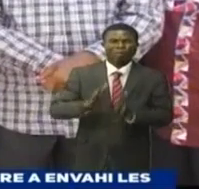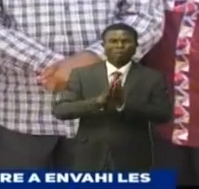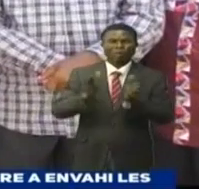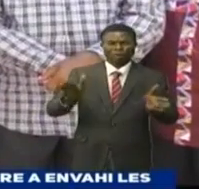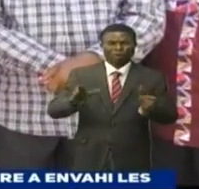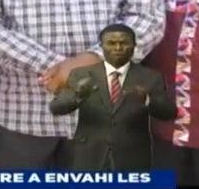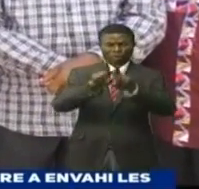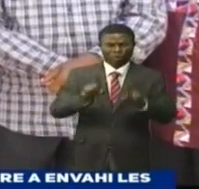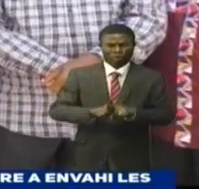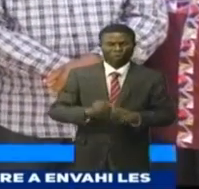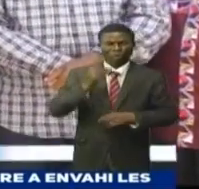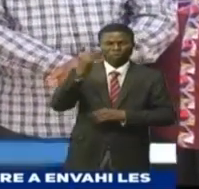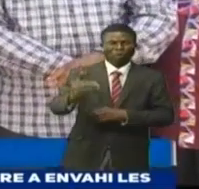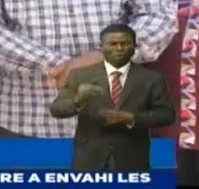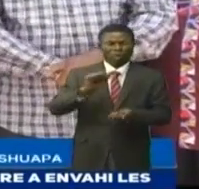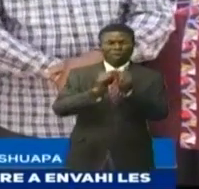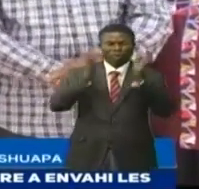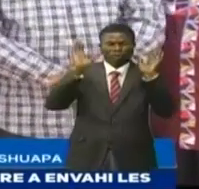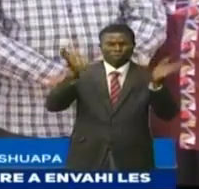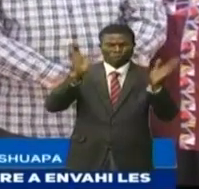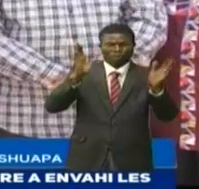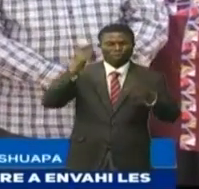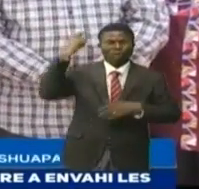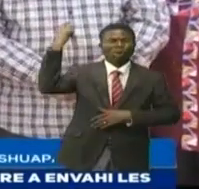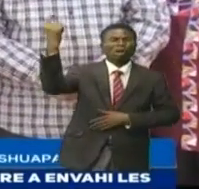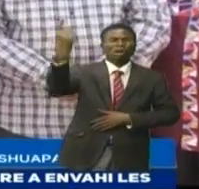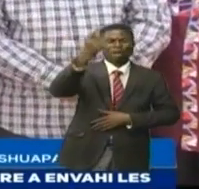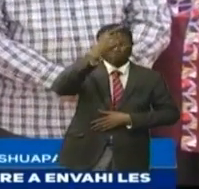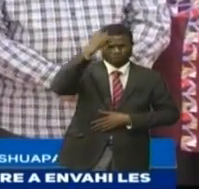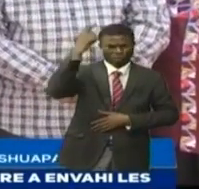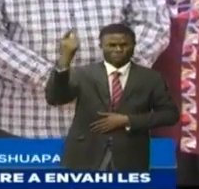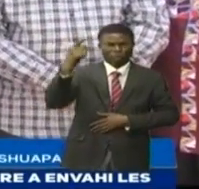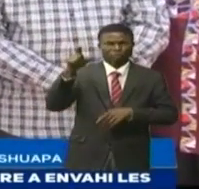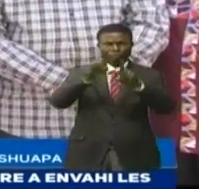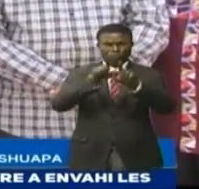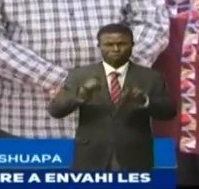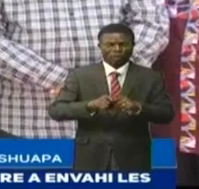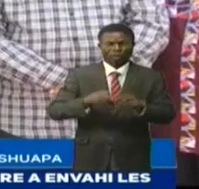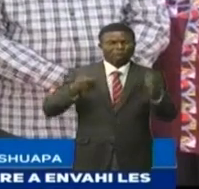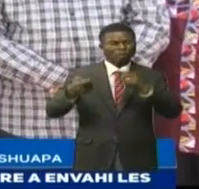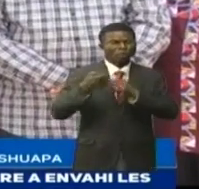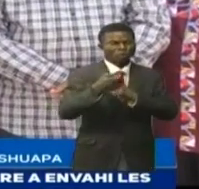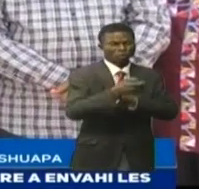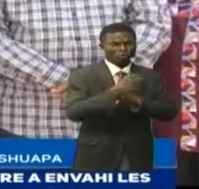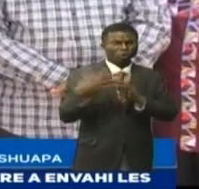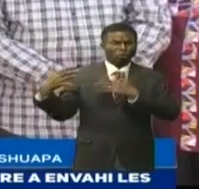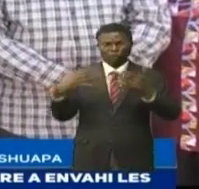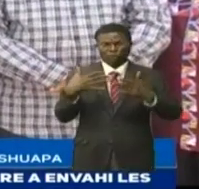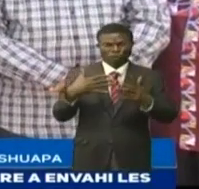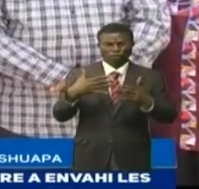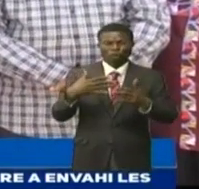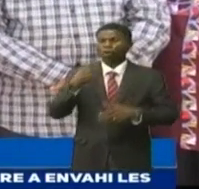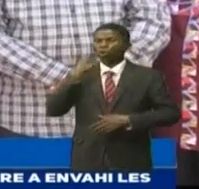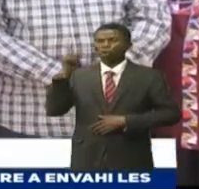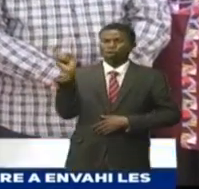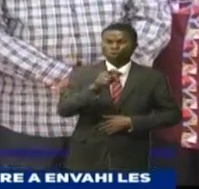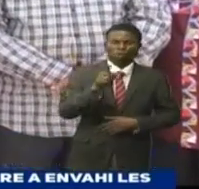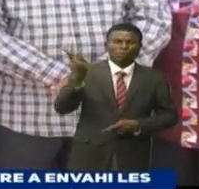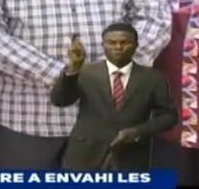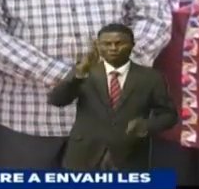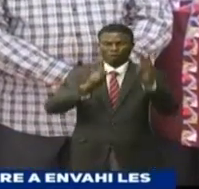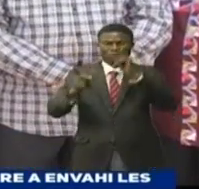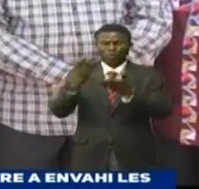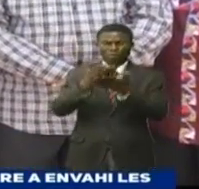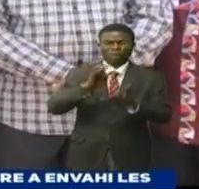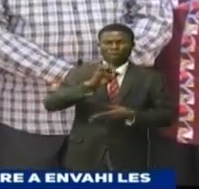devant les astres humanitaires et crimes de guerre infligé à nos populations de